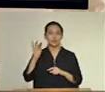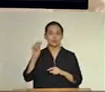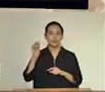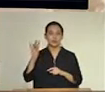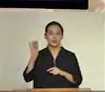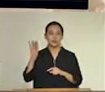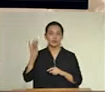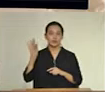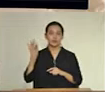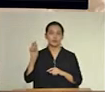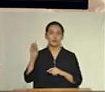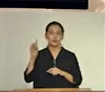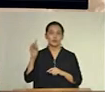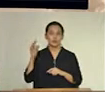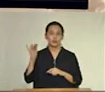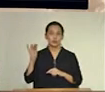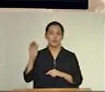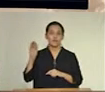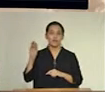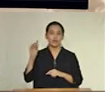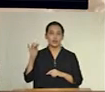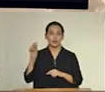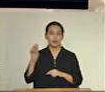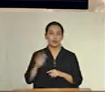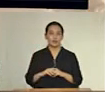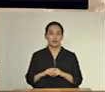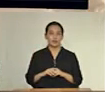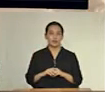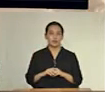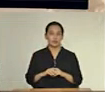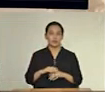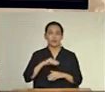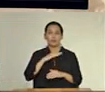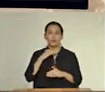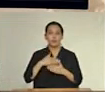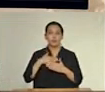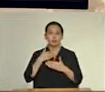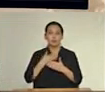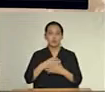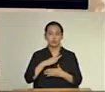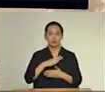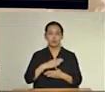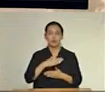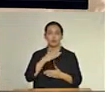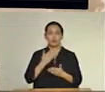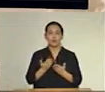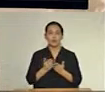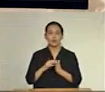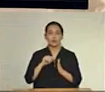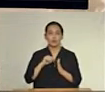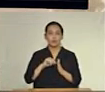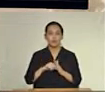Abu Rayhon Beruniy, Abu Nasr Farobiylarning o'rni beqiyosdir. Ya'ni ularning asarlarida turli